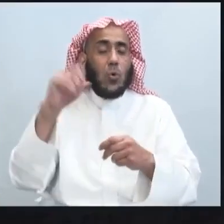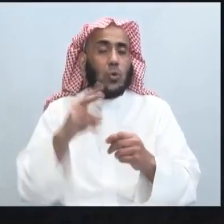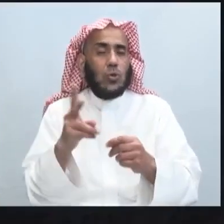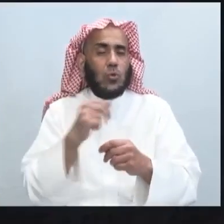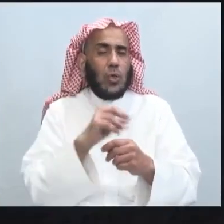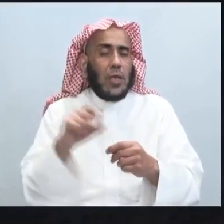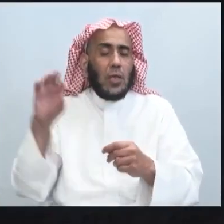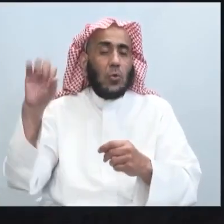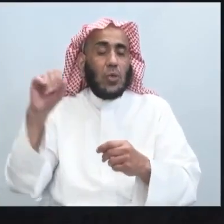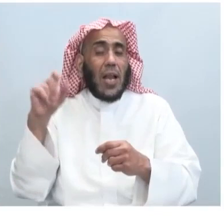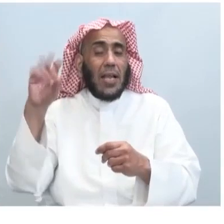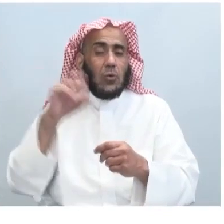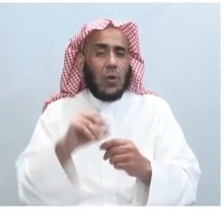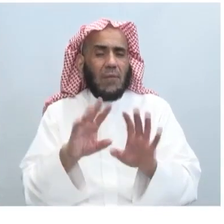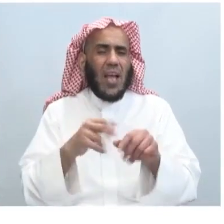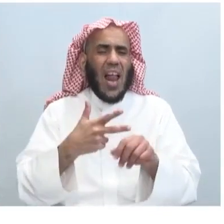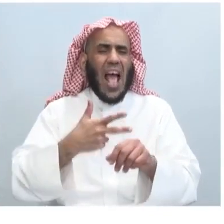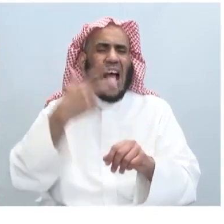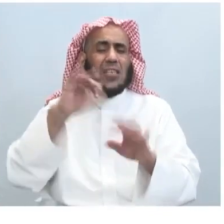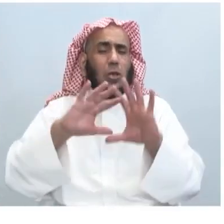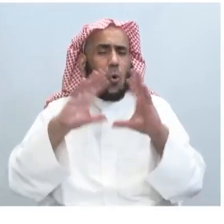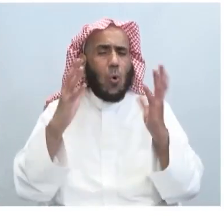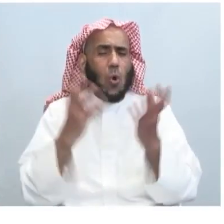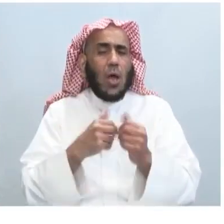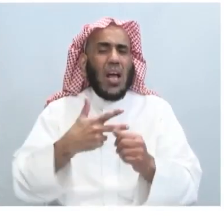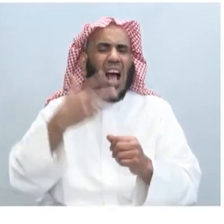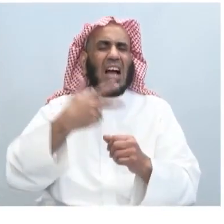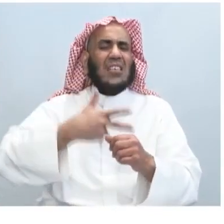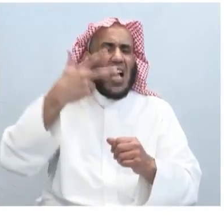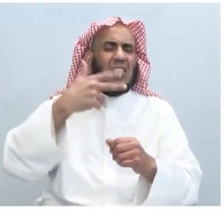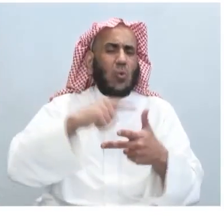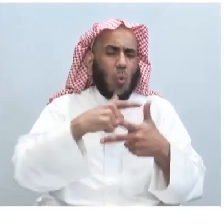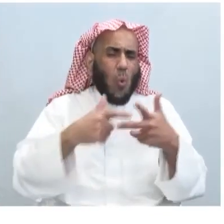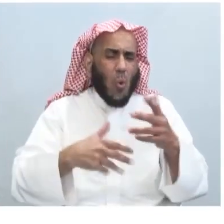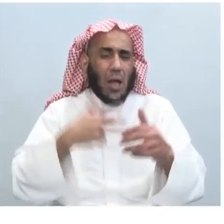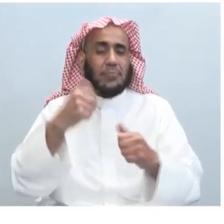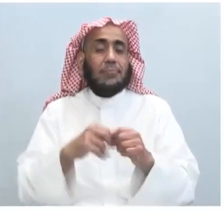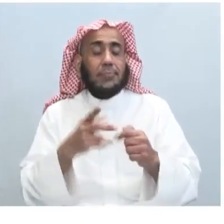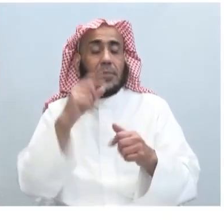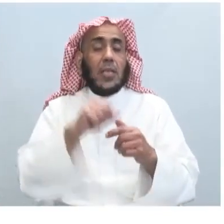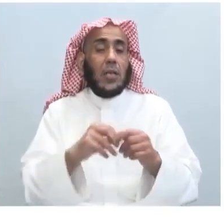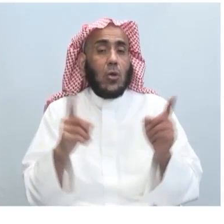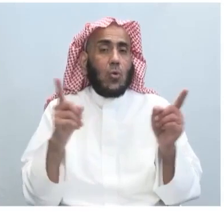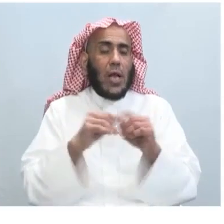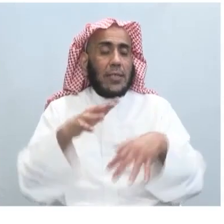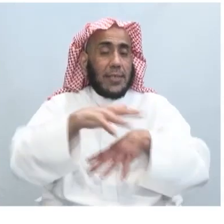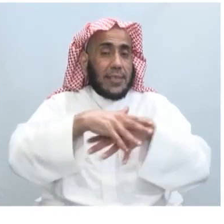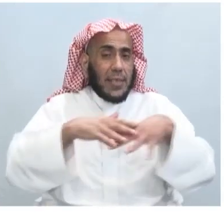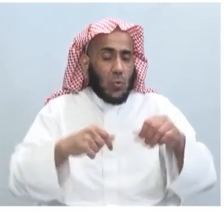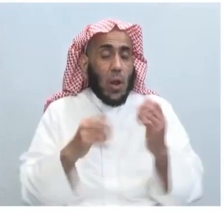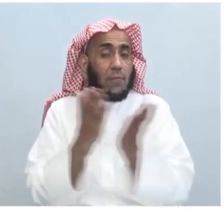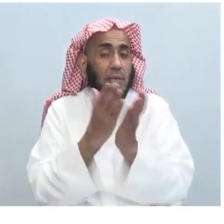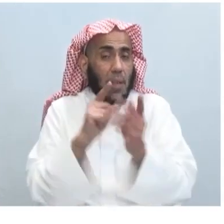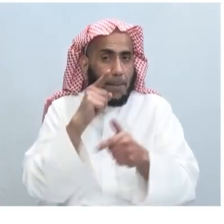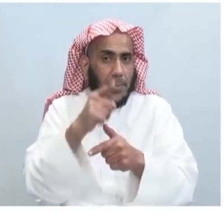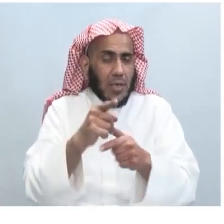يوديد الهيدروجين لاحظ انها في حاله غازيه كلها غاز غاز ز غاز اذا يلخص الجدول الموجود لديك في الكتاب